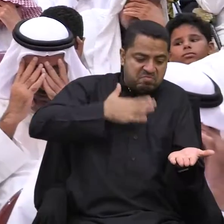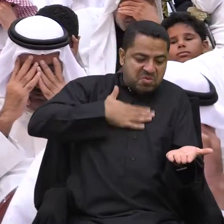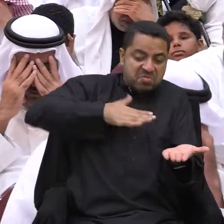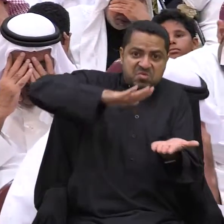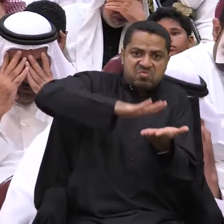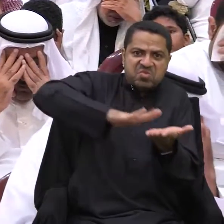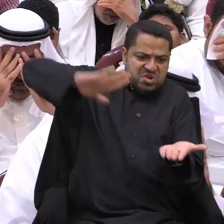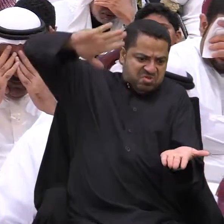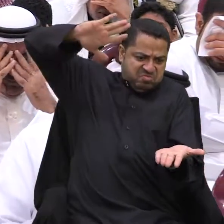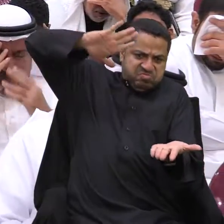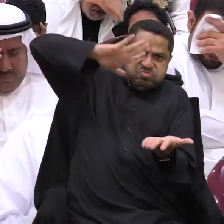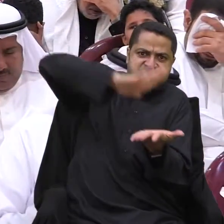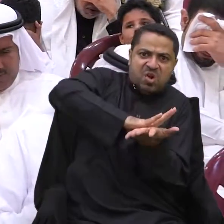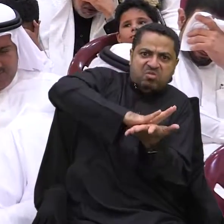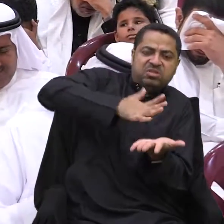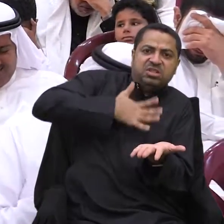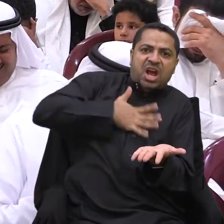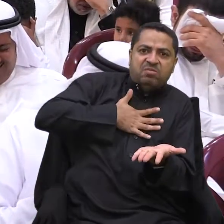صدر الإمام